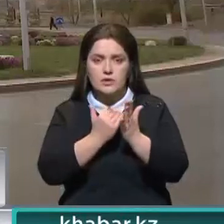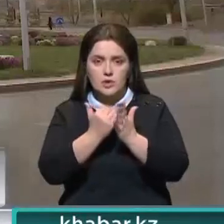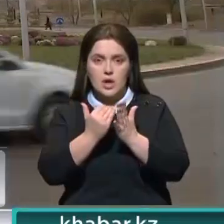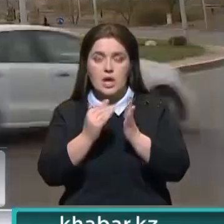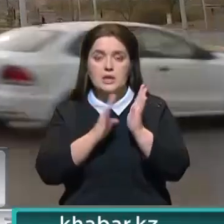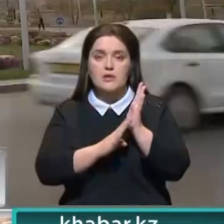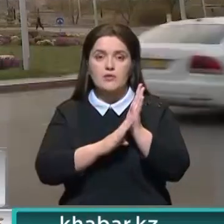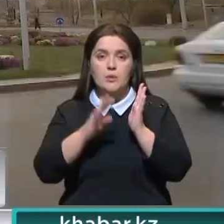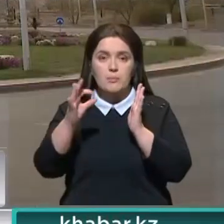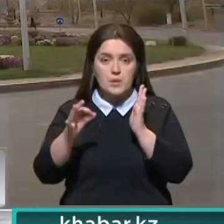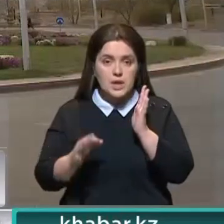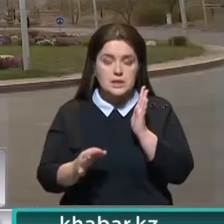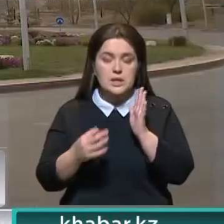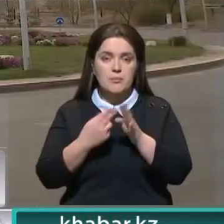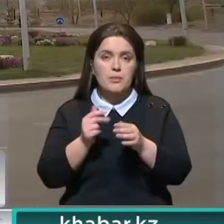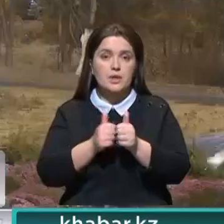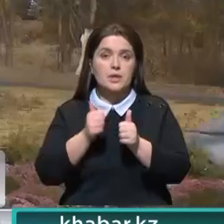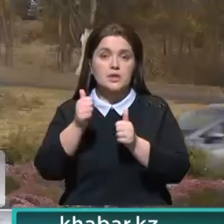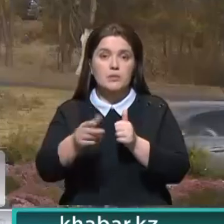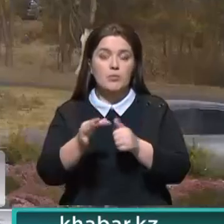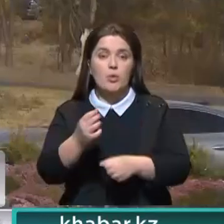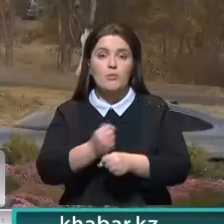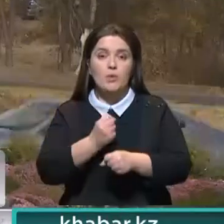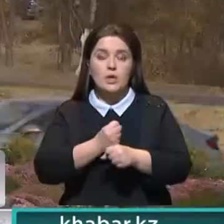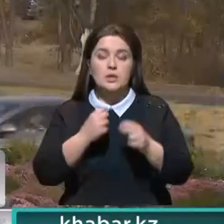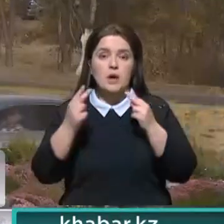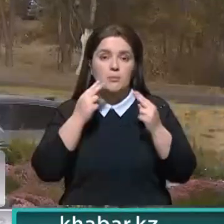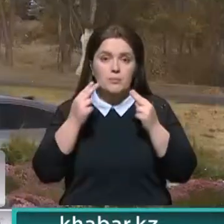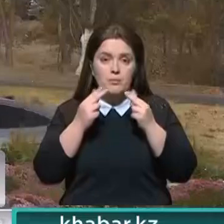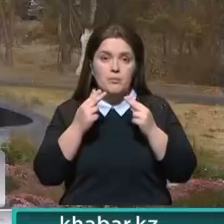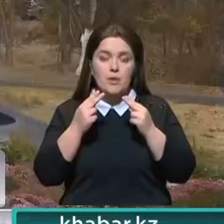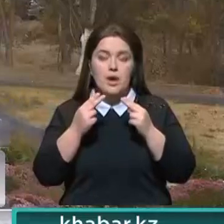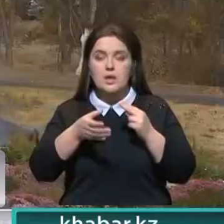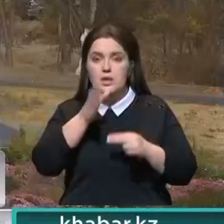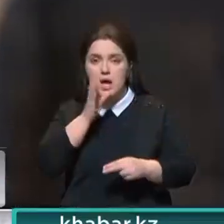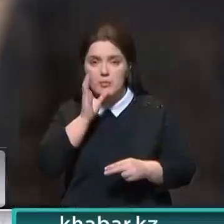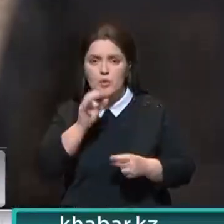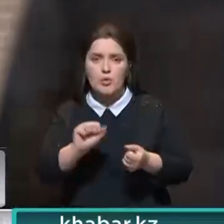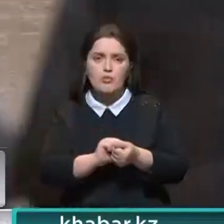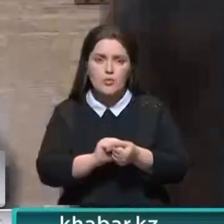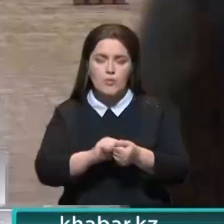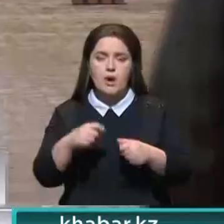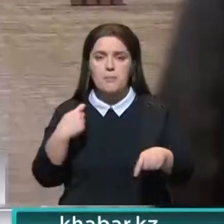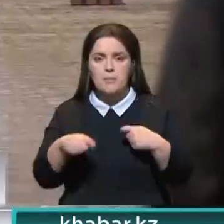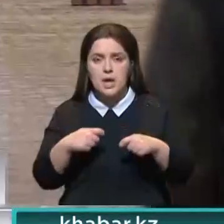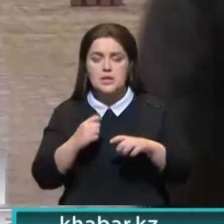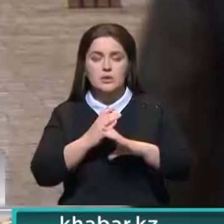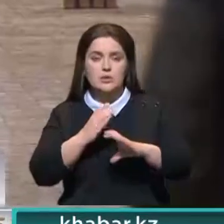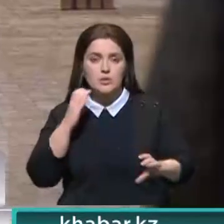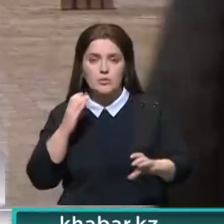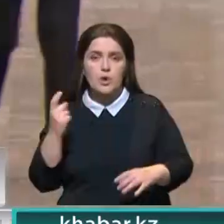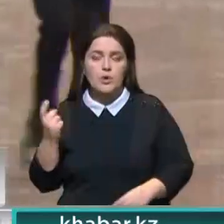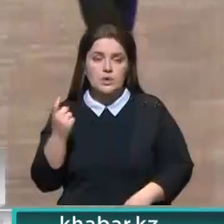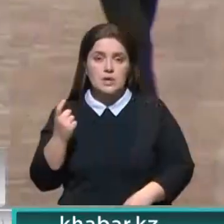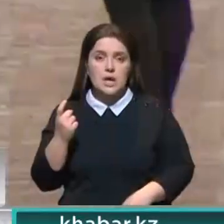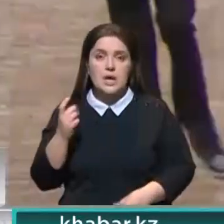– 90%. Лидирующие позиции по производству продуктов питания, напитков, бумажных изделий, пластиковых труб и других